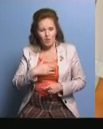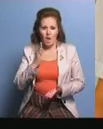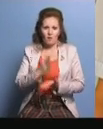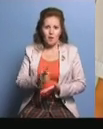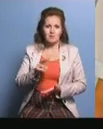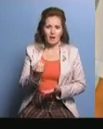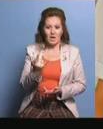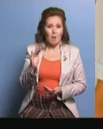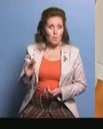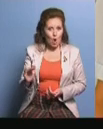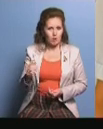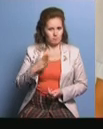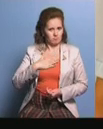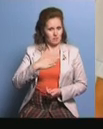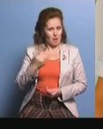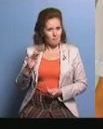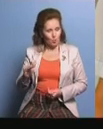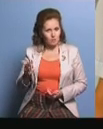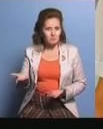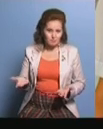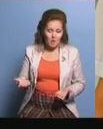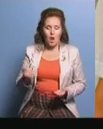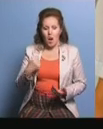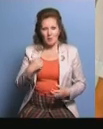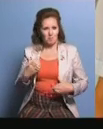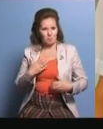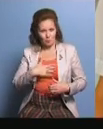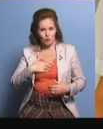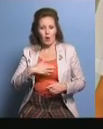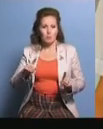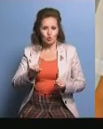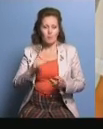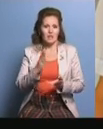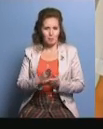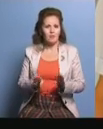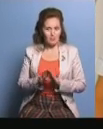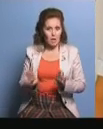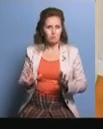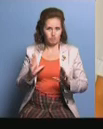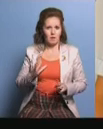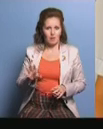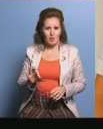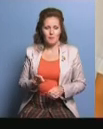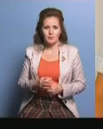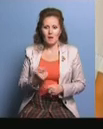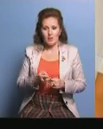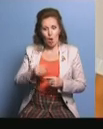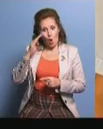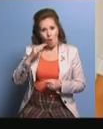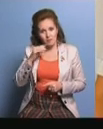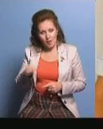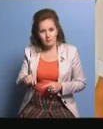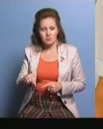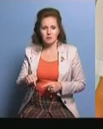данный ребенок его ребенком. А мы переживаем, чтобы именно так оно и было. То есть данный отец